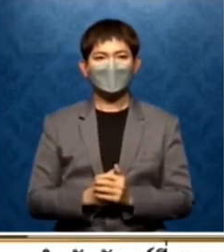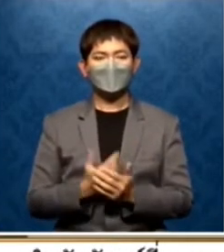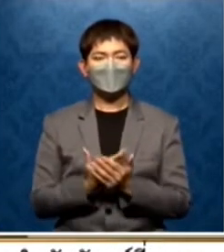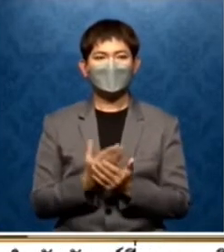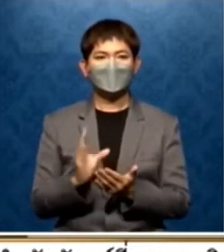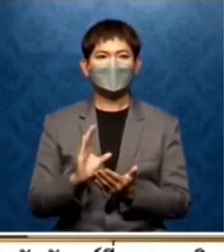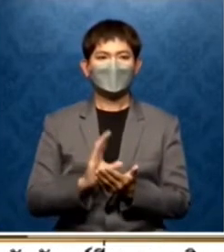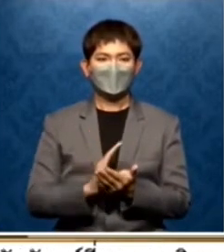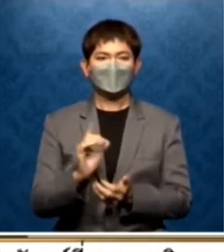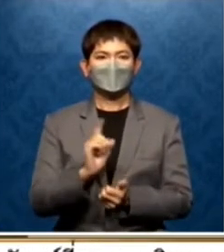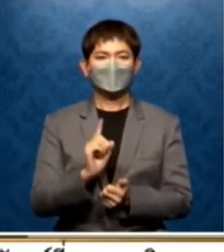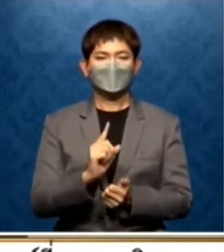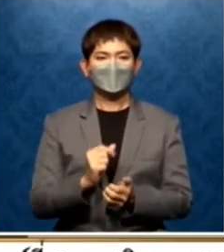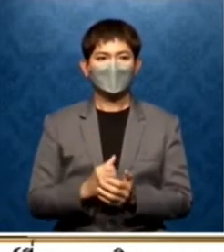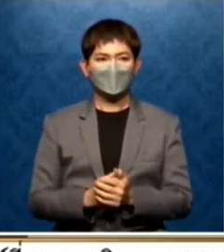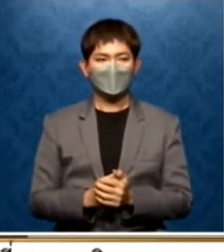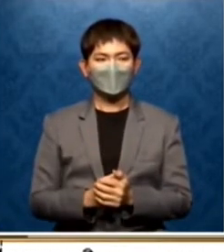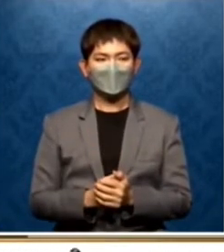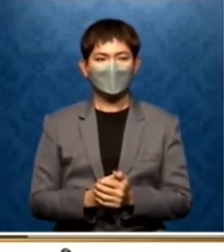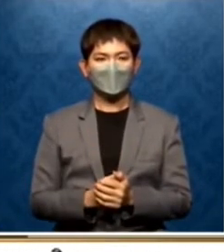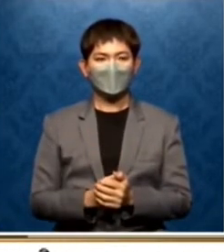มาณมา